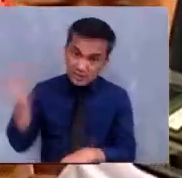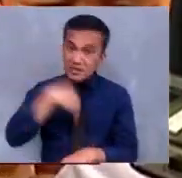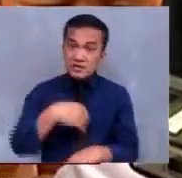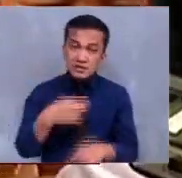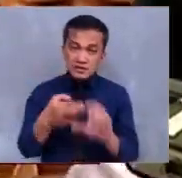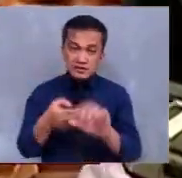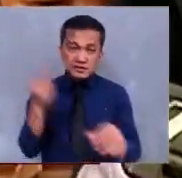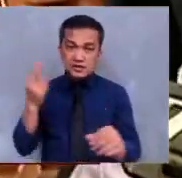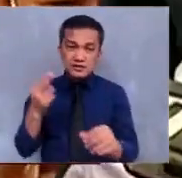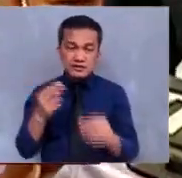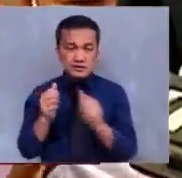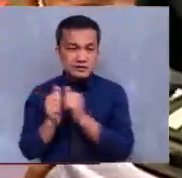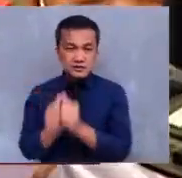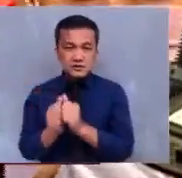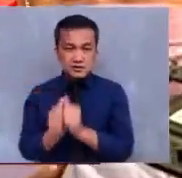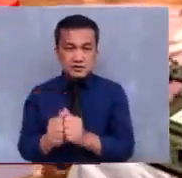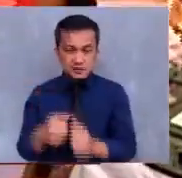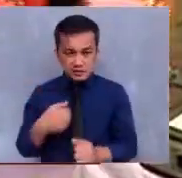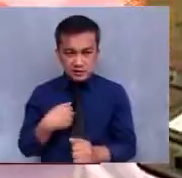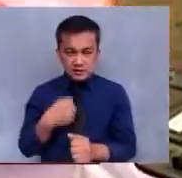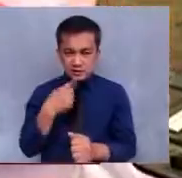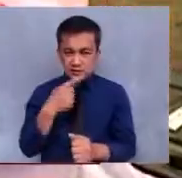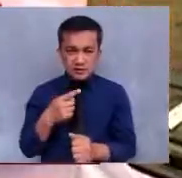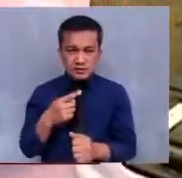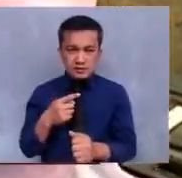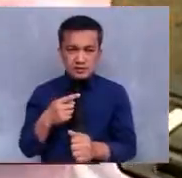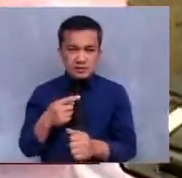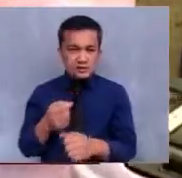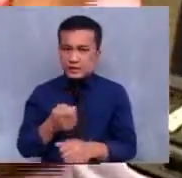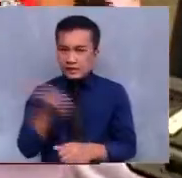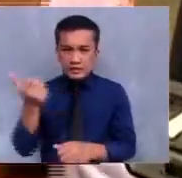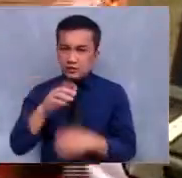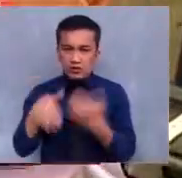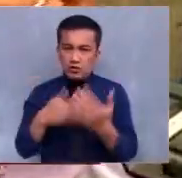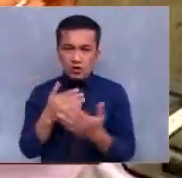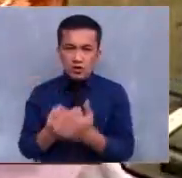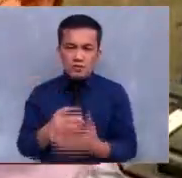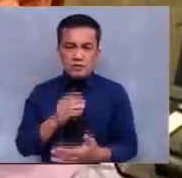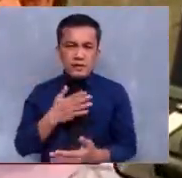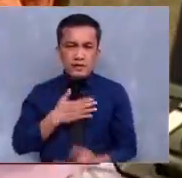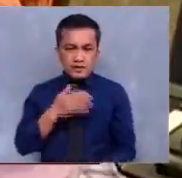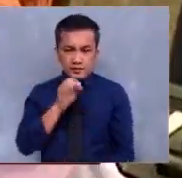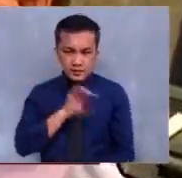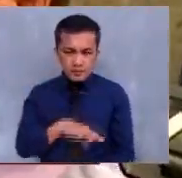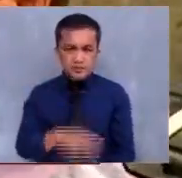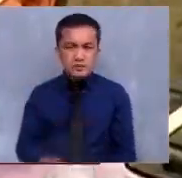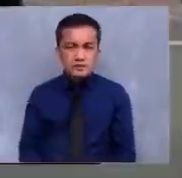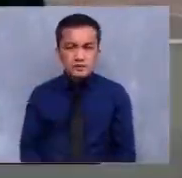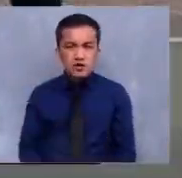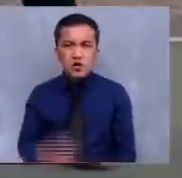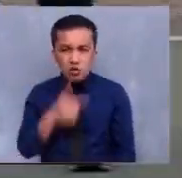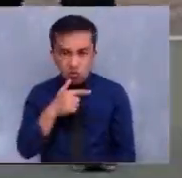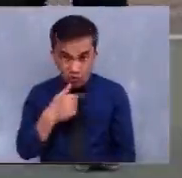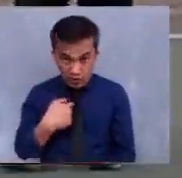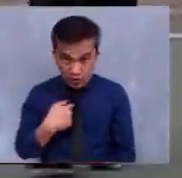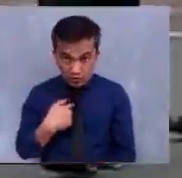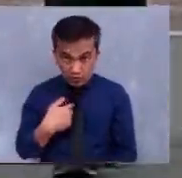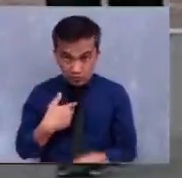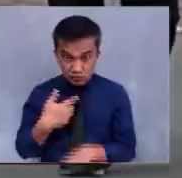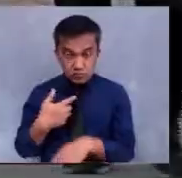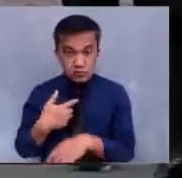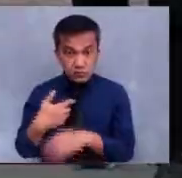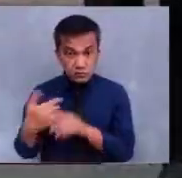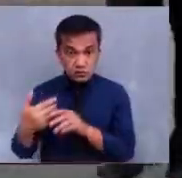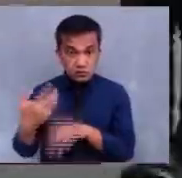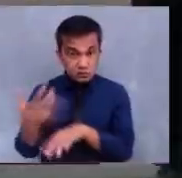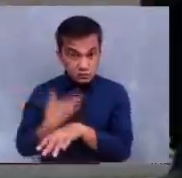together. I will forfeit all my benefits. Retirement pension, sino ang tinatakot nyo? Kanina,